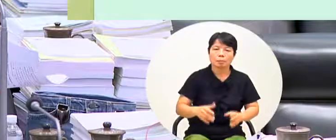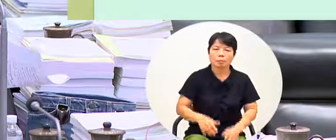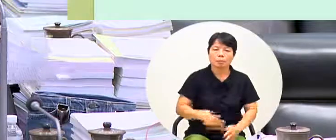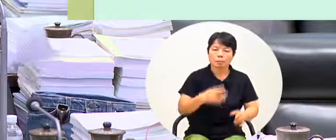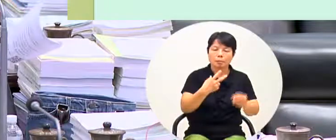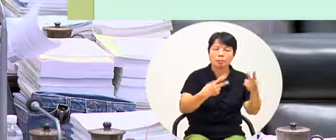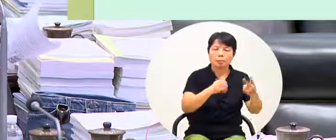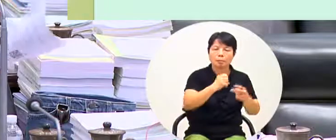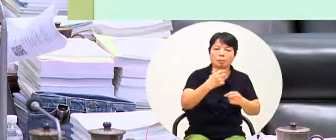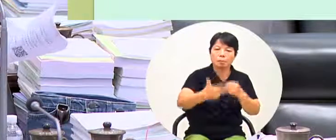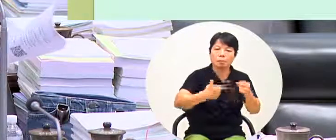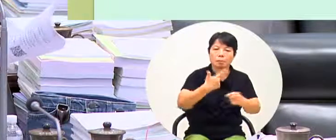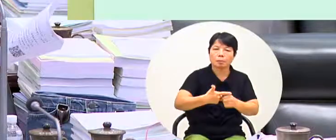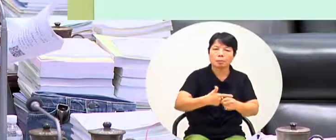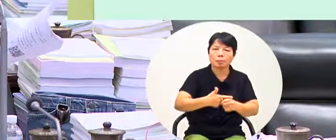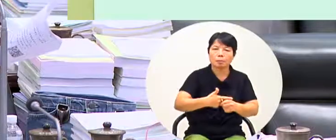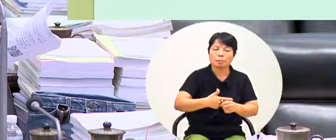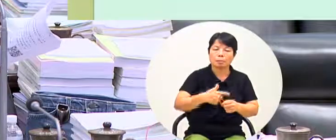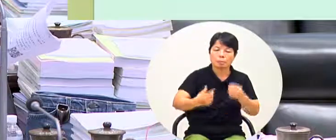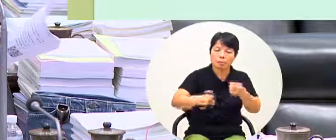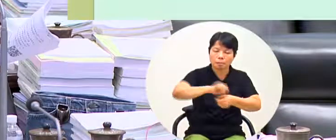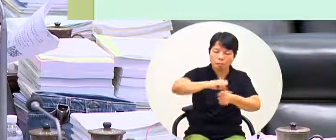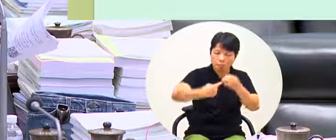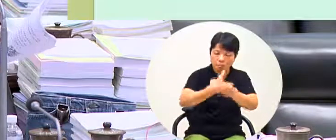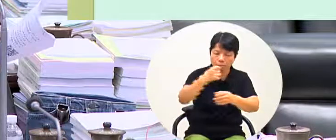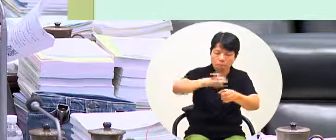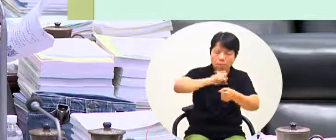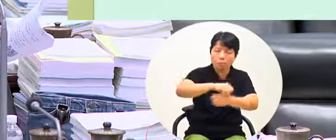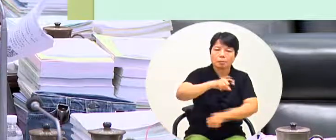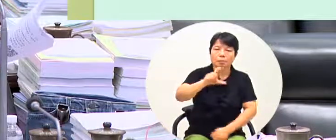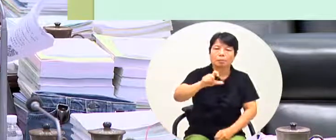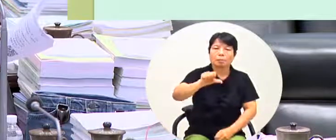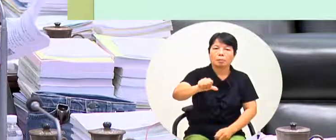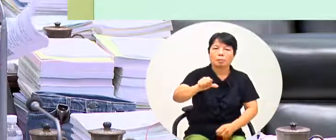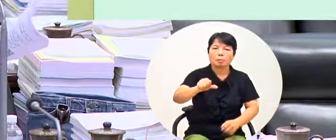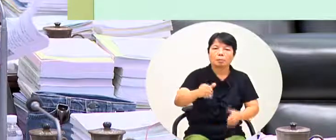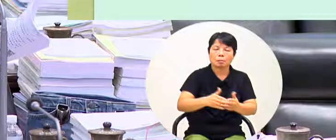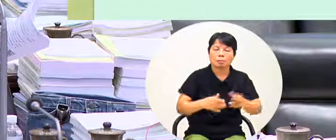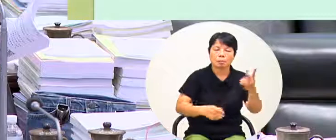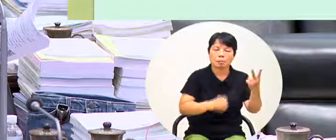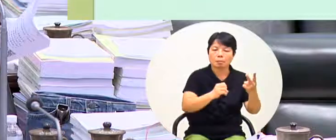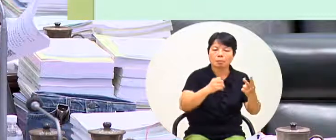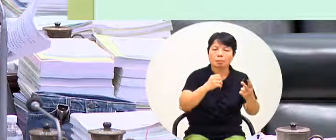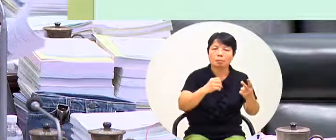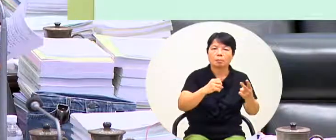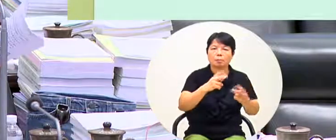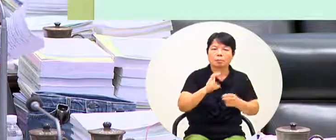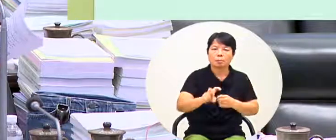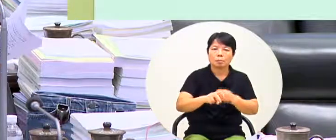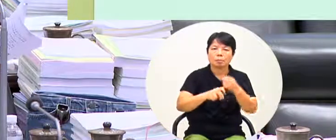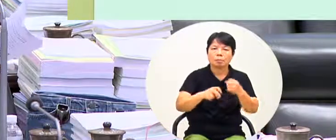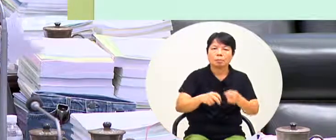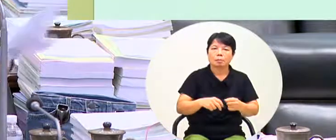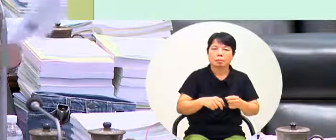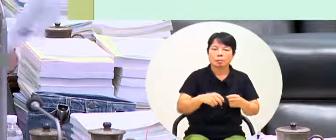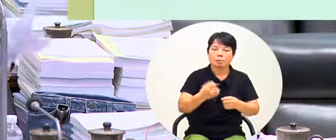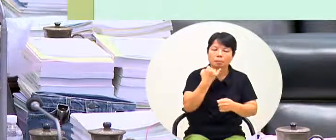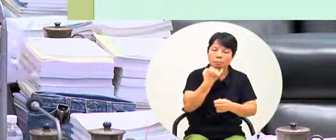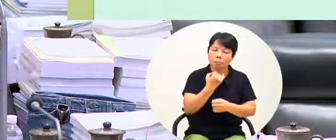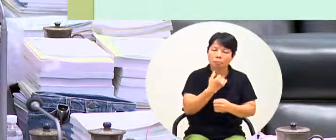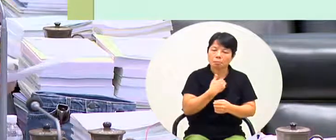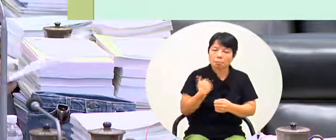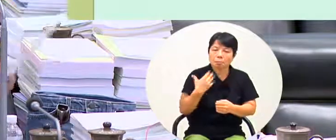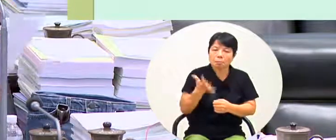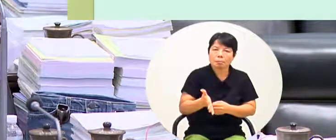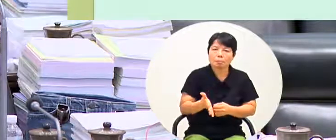65户。所以预计2020年要完成8800户，有可能吗？为什么有这样的数据？请我